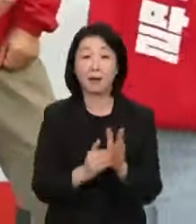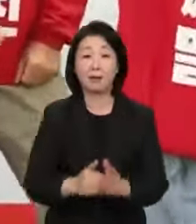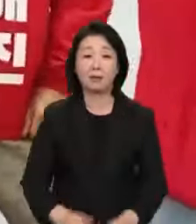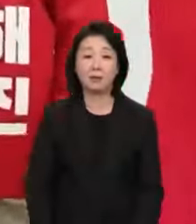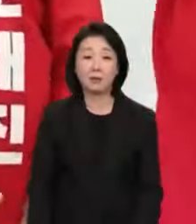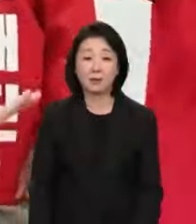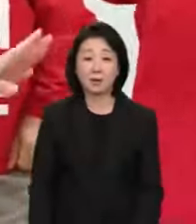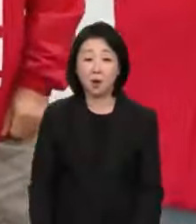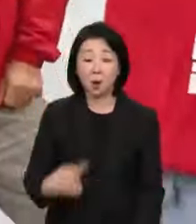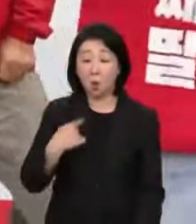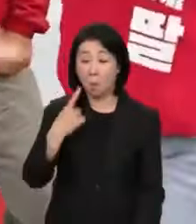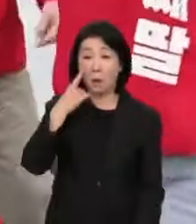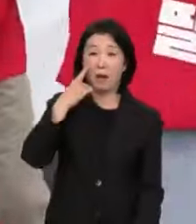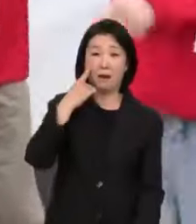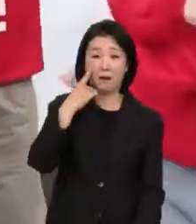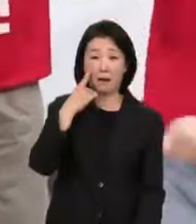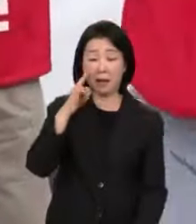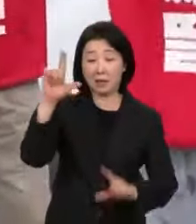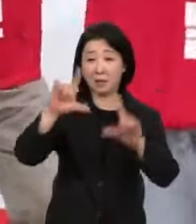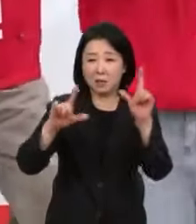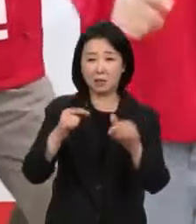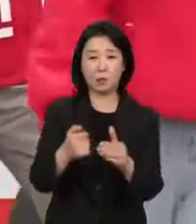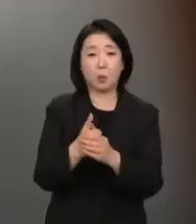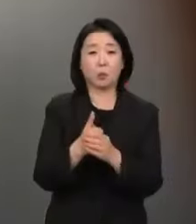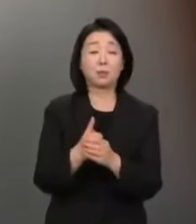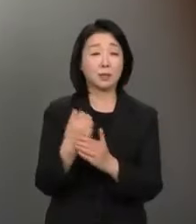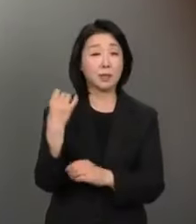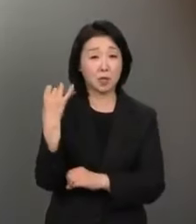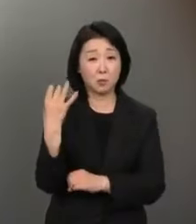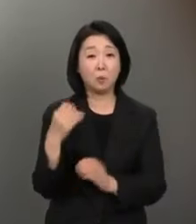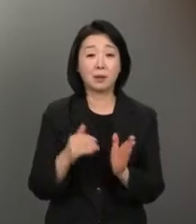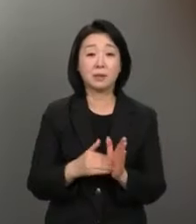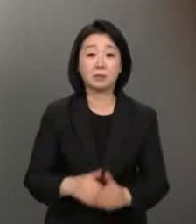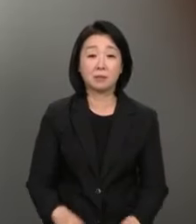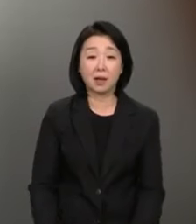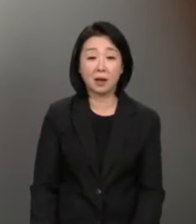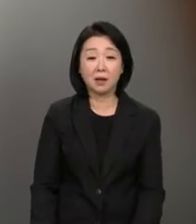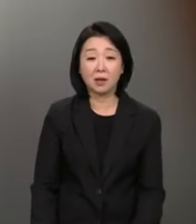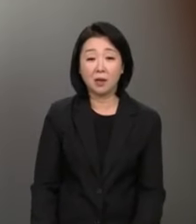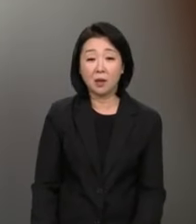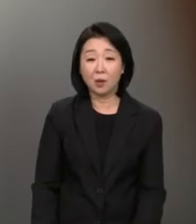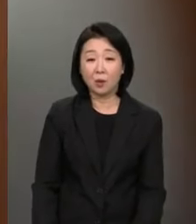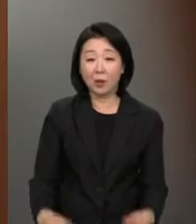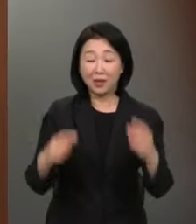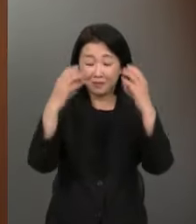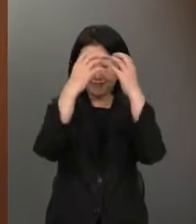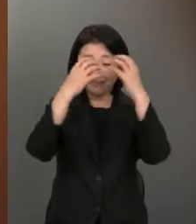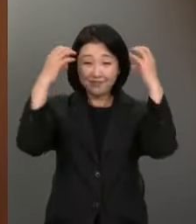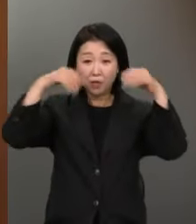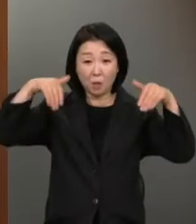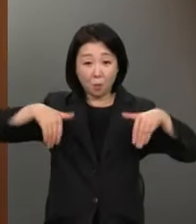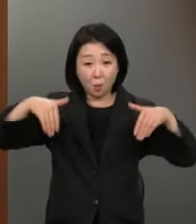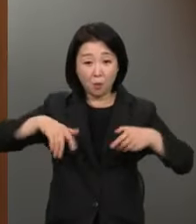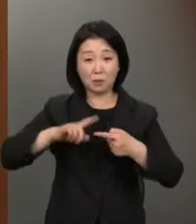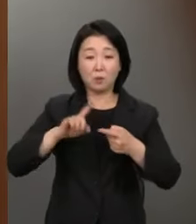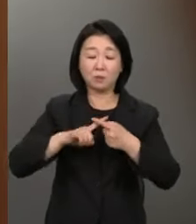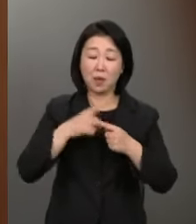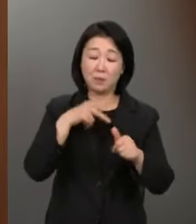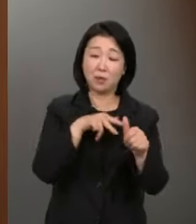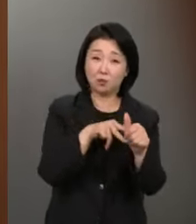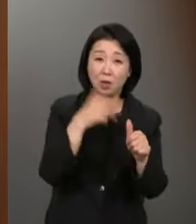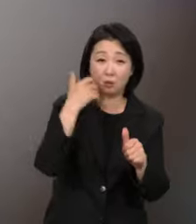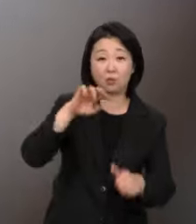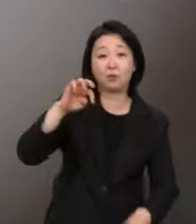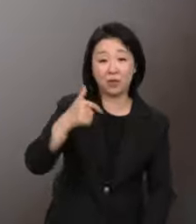튀는 복장과 컨셉을 내세우는 건 기본입니다. 1번 동구머슴이라는 머리띠를 두르고 머슴을 자처한 민주당 신효철